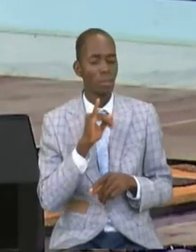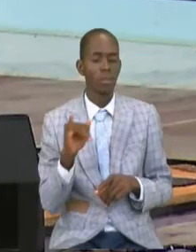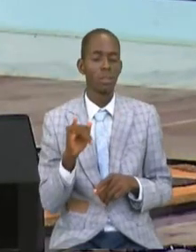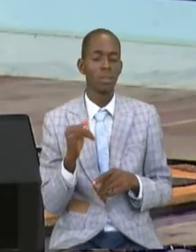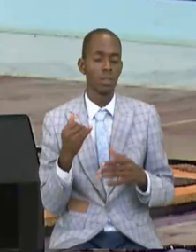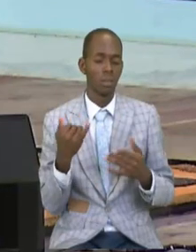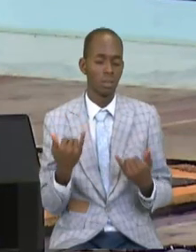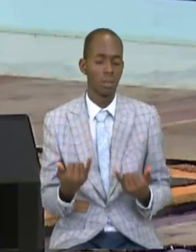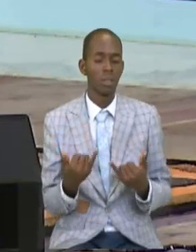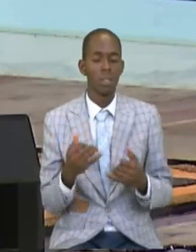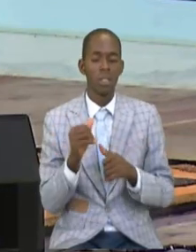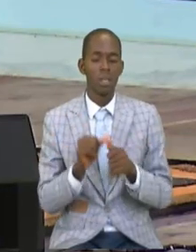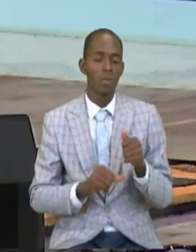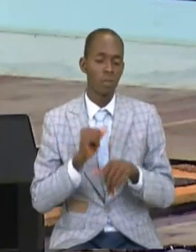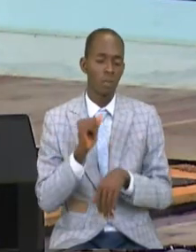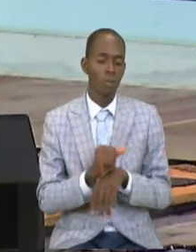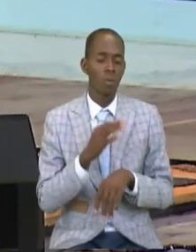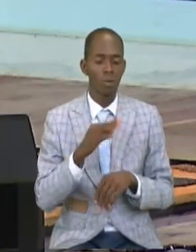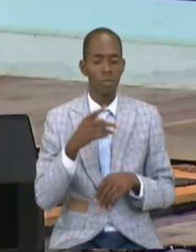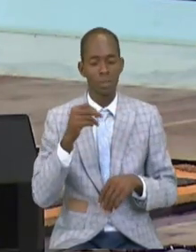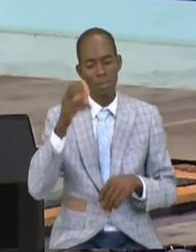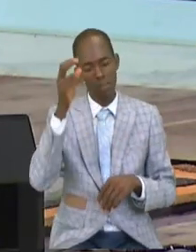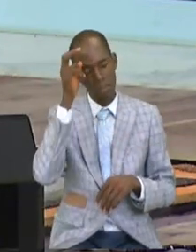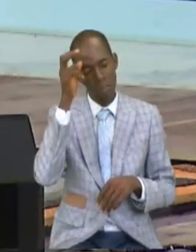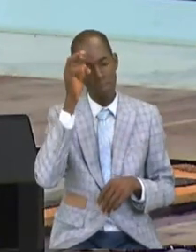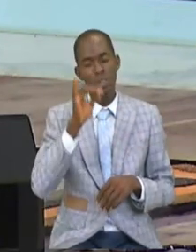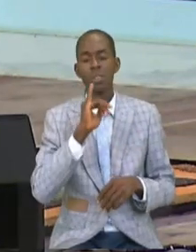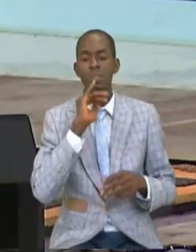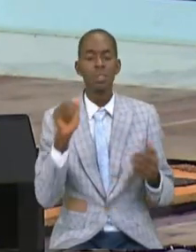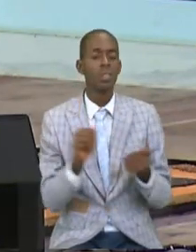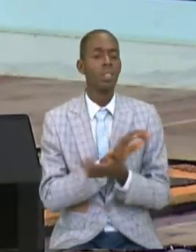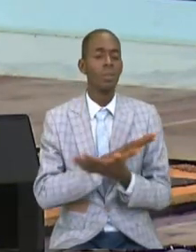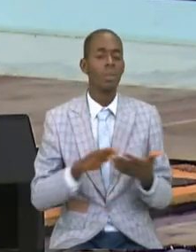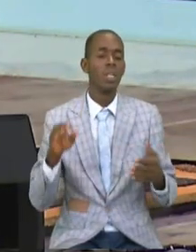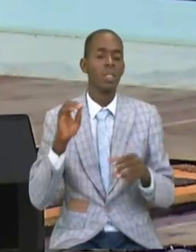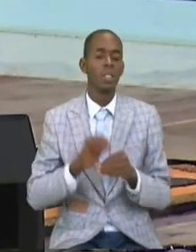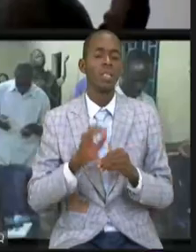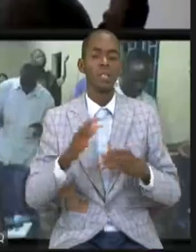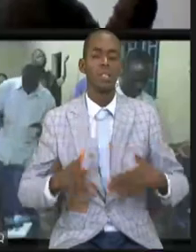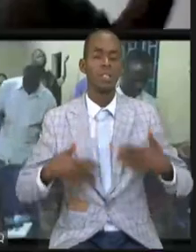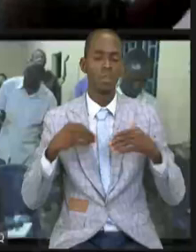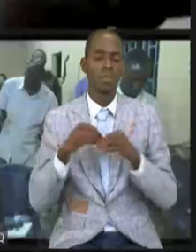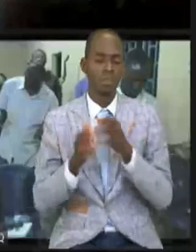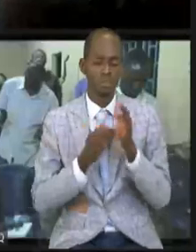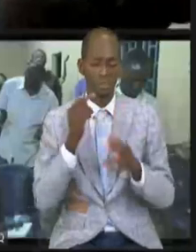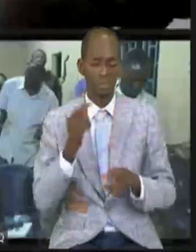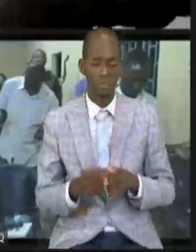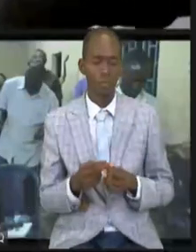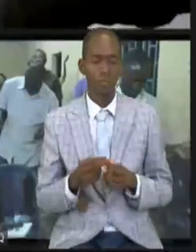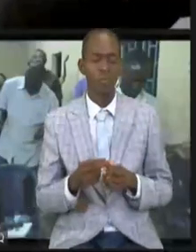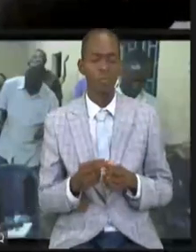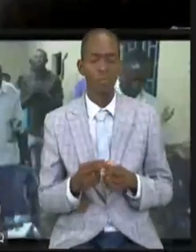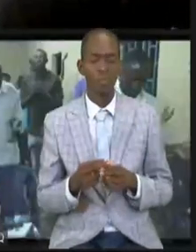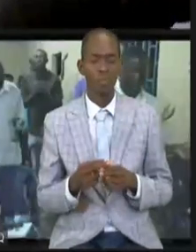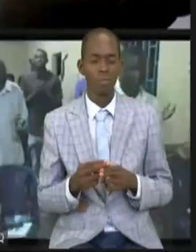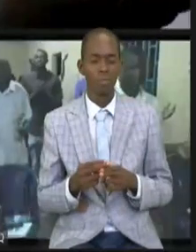ceux qui écoutent, toute œuvre du diable est détruite dans votre vie.